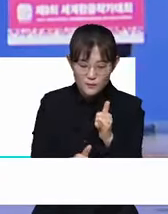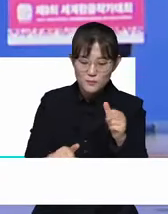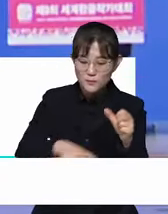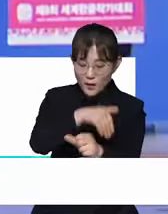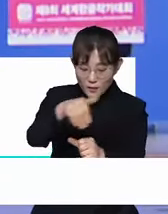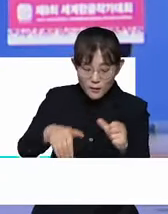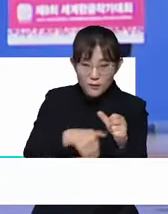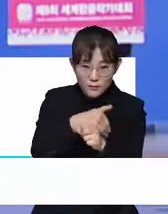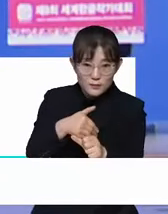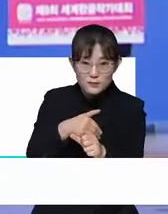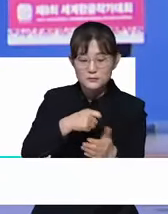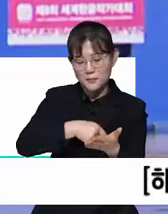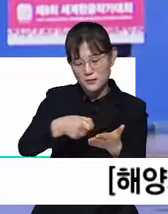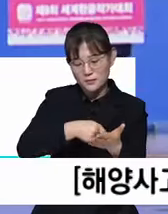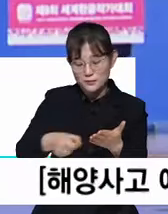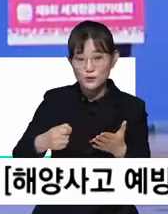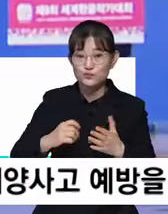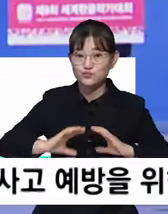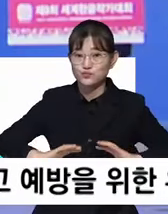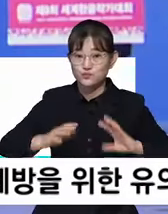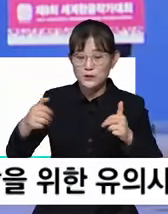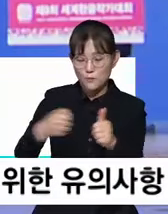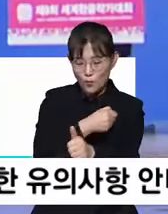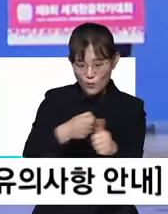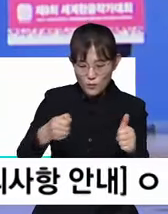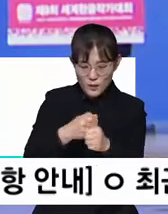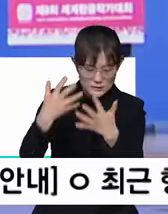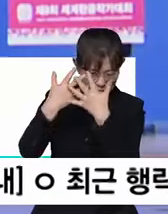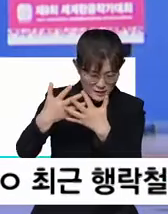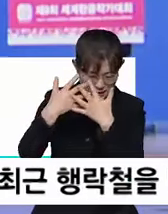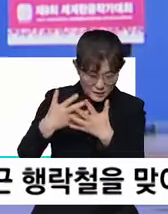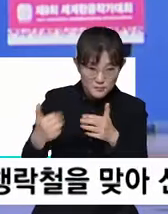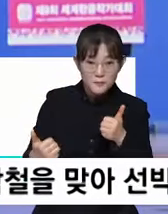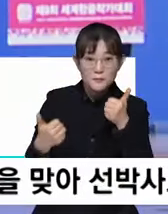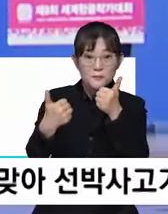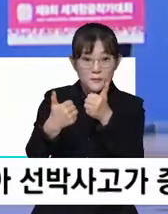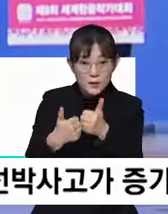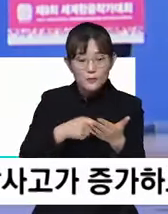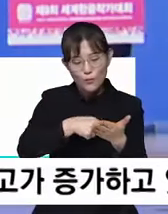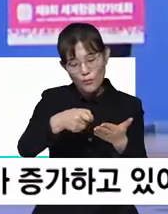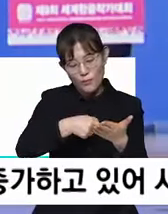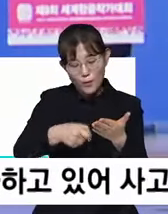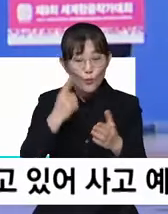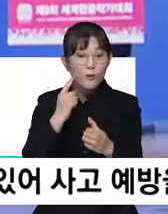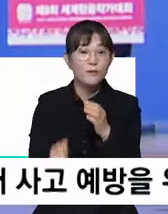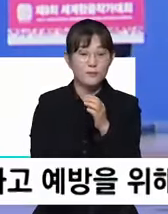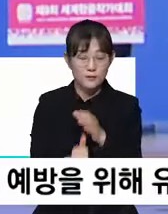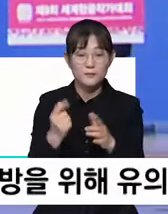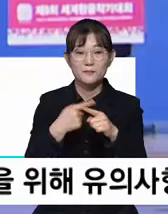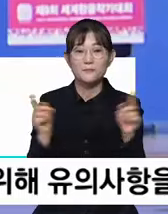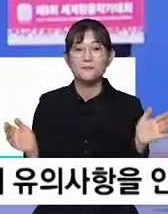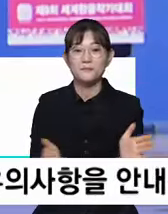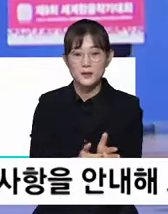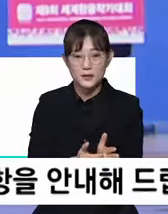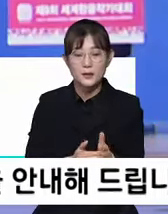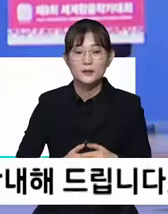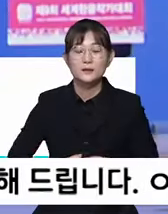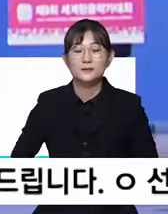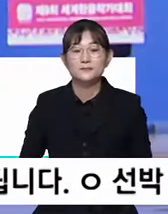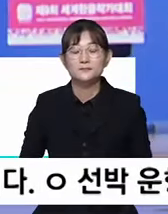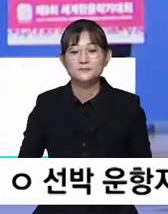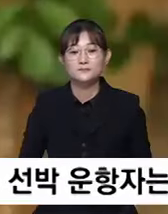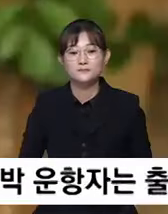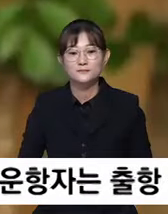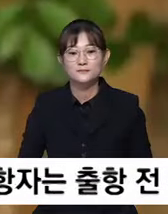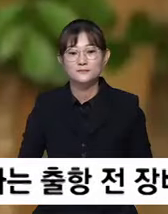통해 국가폭력의 트라우마에 맞서는 인간의 모습을 독창적으로 그려냈다는입니다 자의 보도입니다